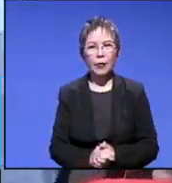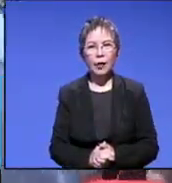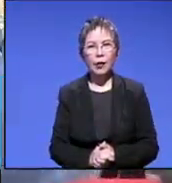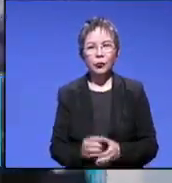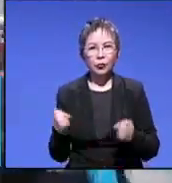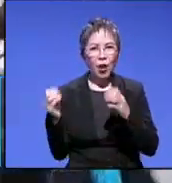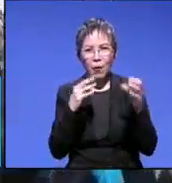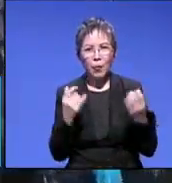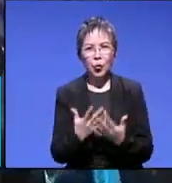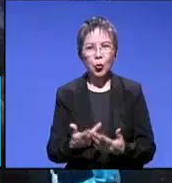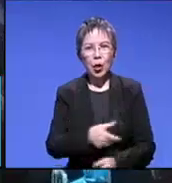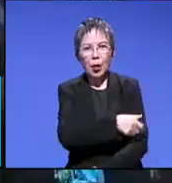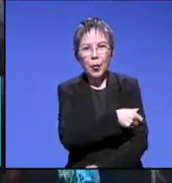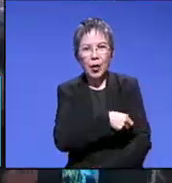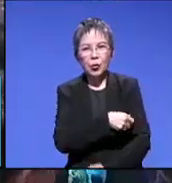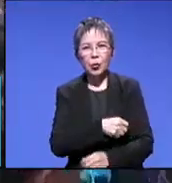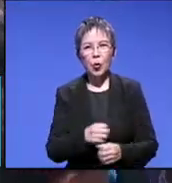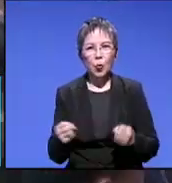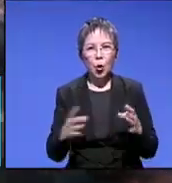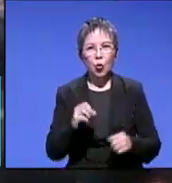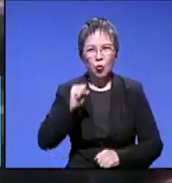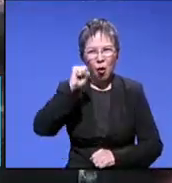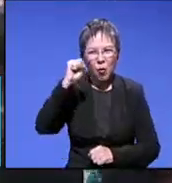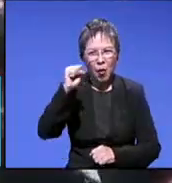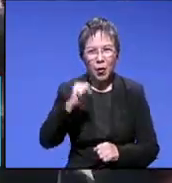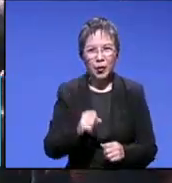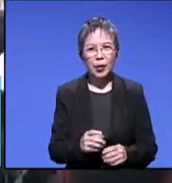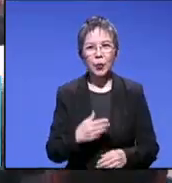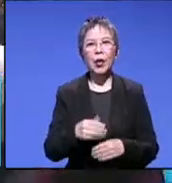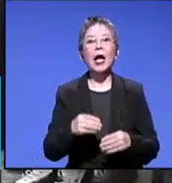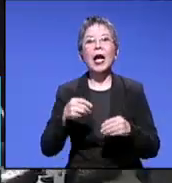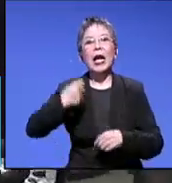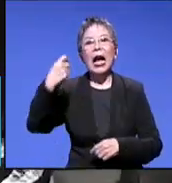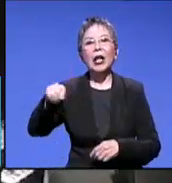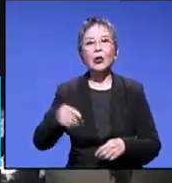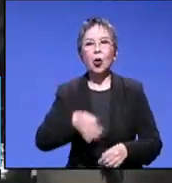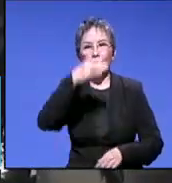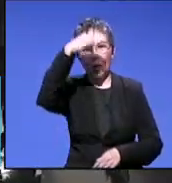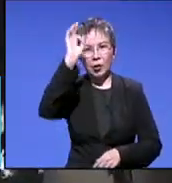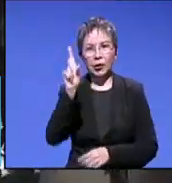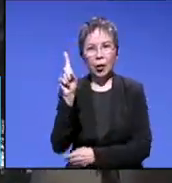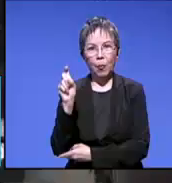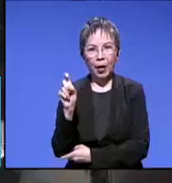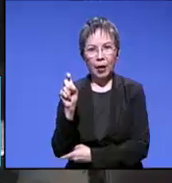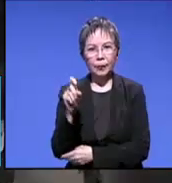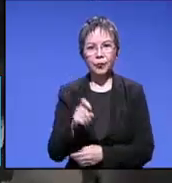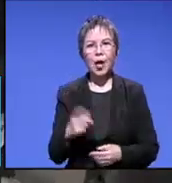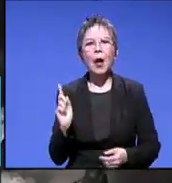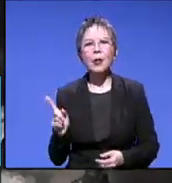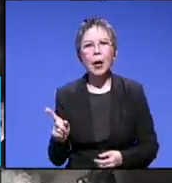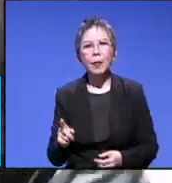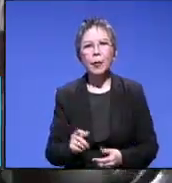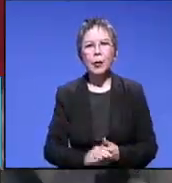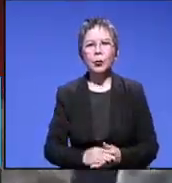Adu mulut warga dan petugas keamanan pecah saat unjuk rasa warga di depan Polres Bogor, Jawa Barat dihalau petugas. Kericuhan sempat